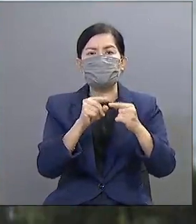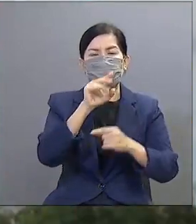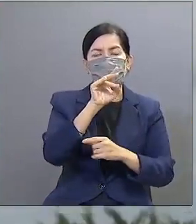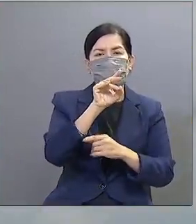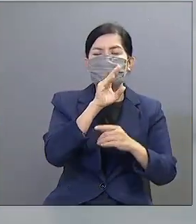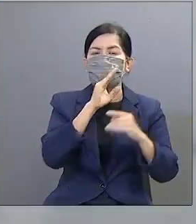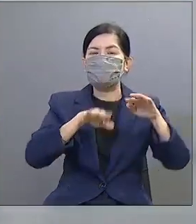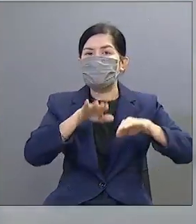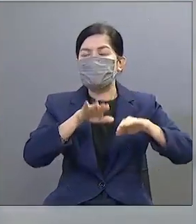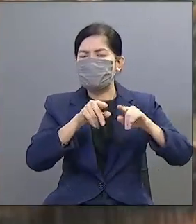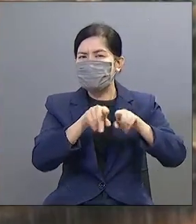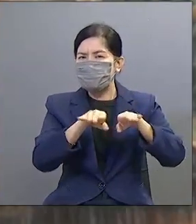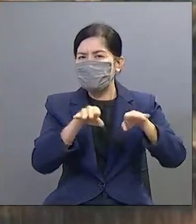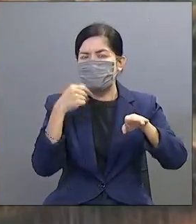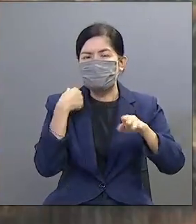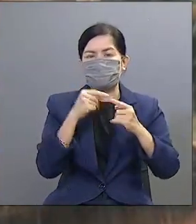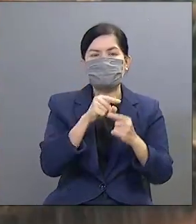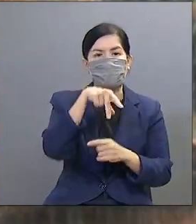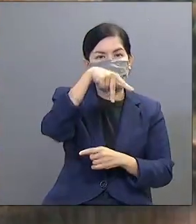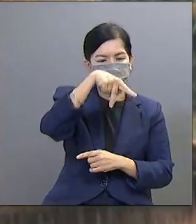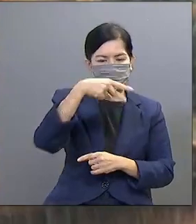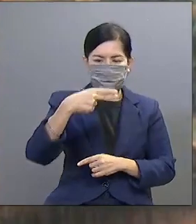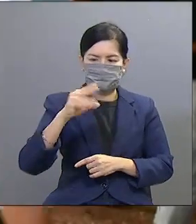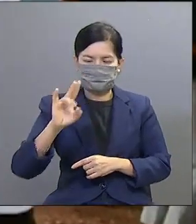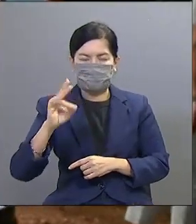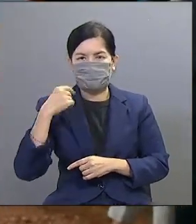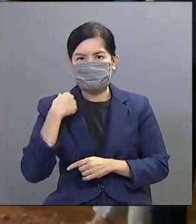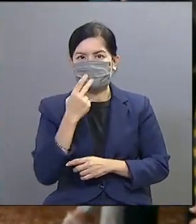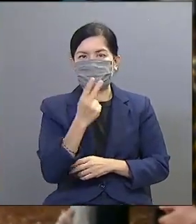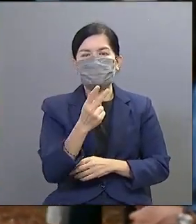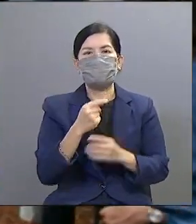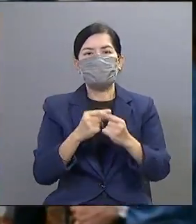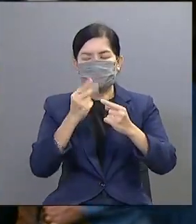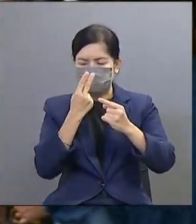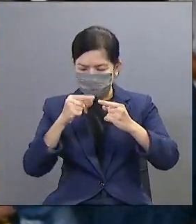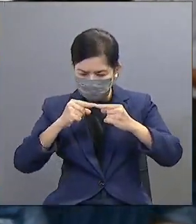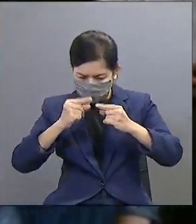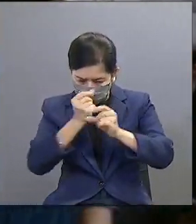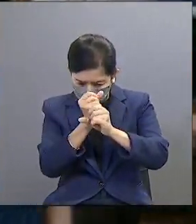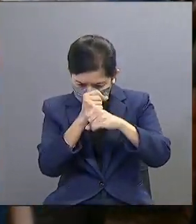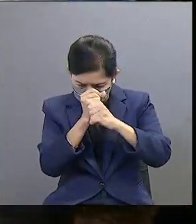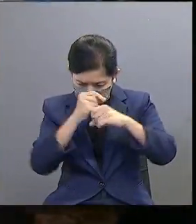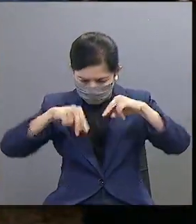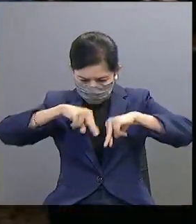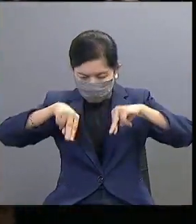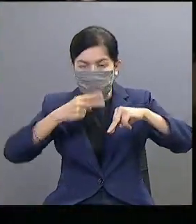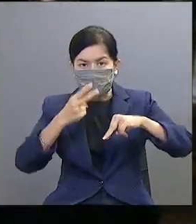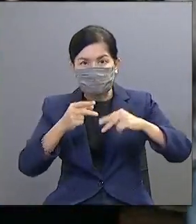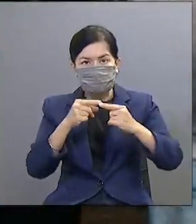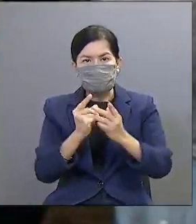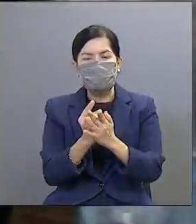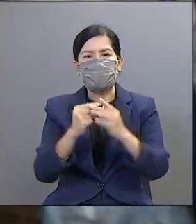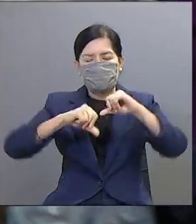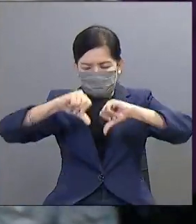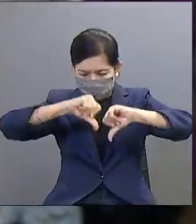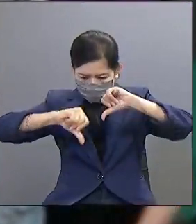ะซึงค outtaมบัิใกล้เคีงกับน้ธรรมดาแบบนี้แล้วก็ไม่เจอสานพตดต-เพราฉนั้น ก็สามารถที่จะนำมาบริ